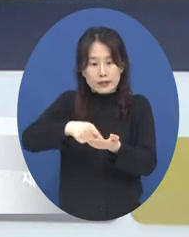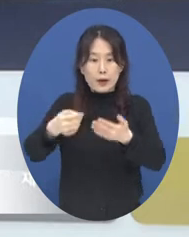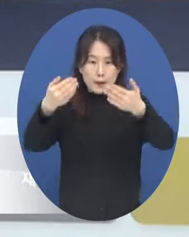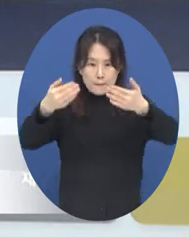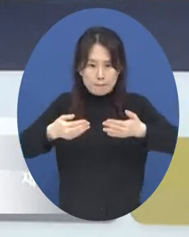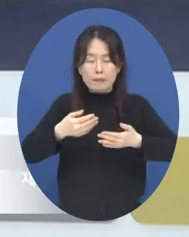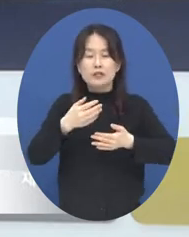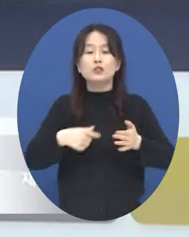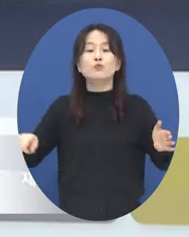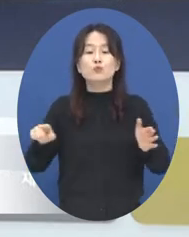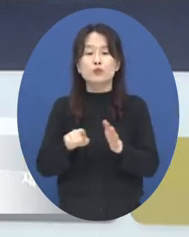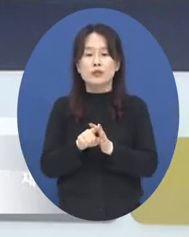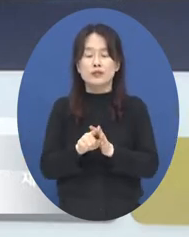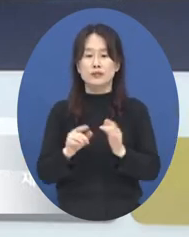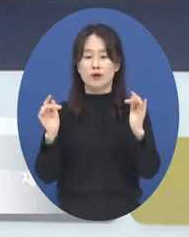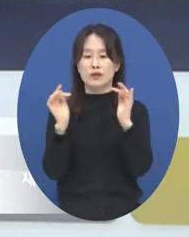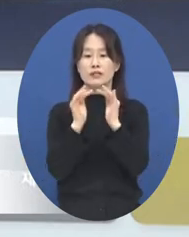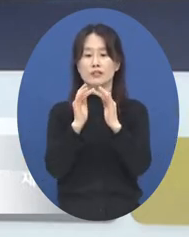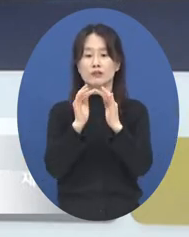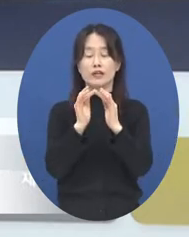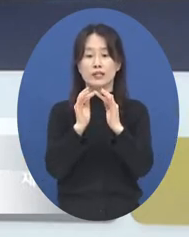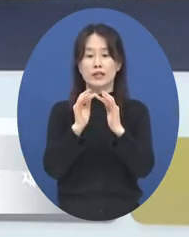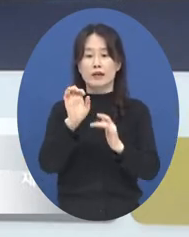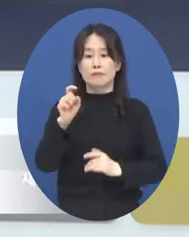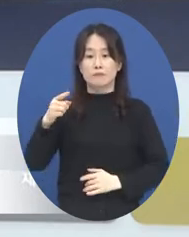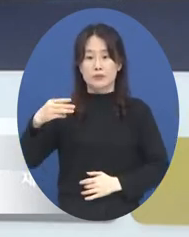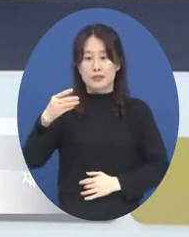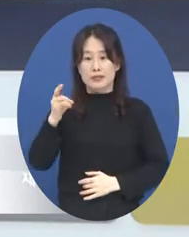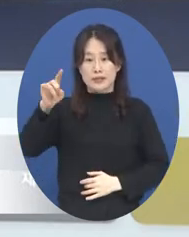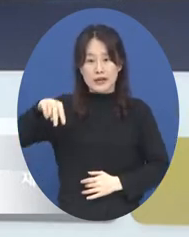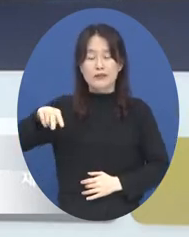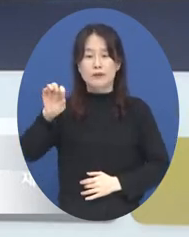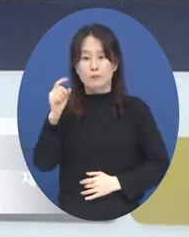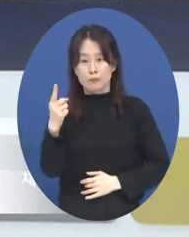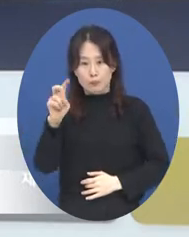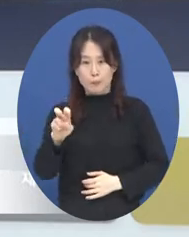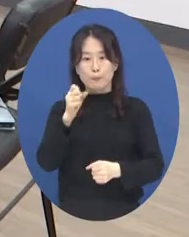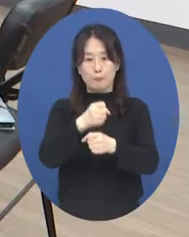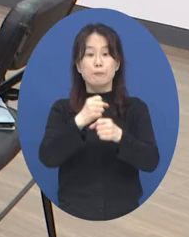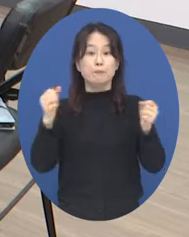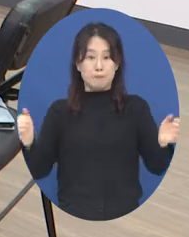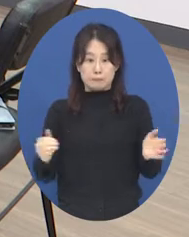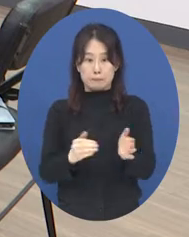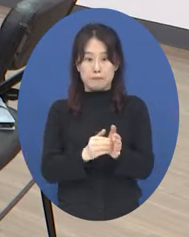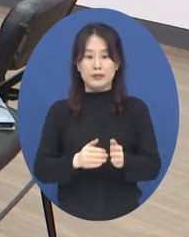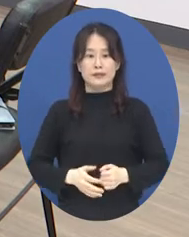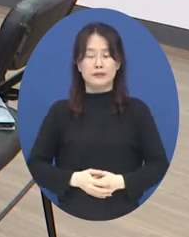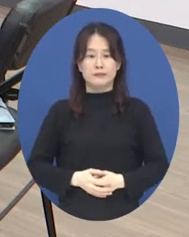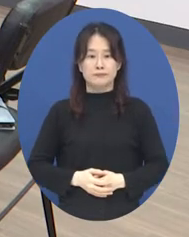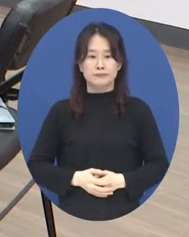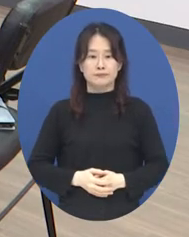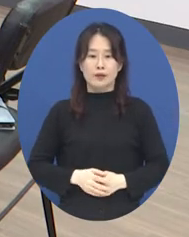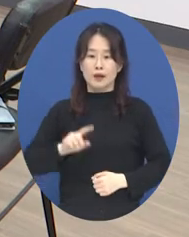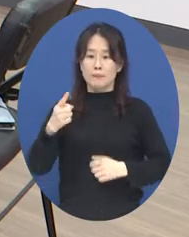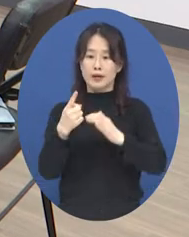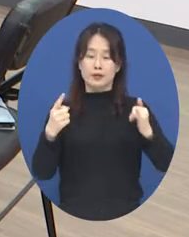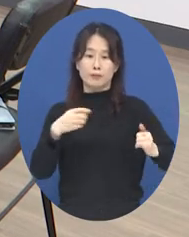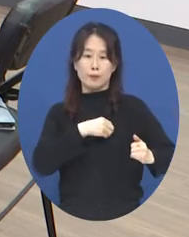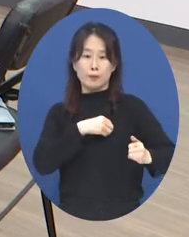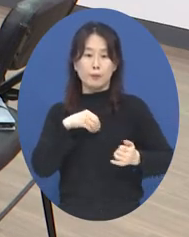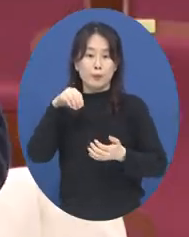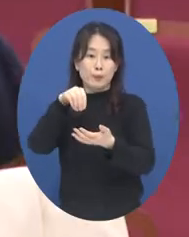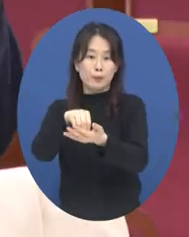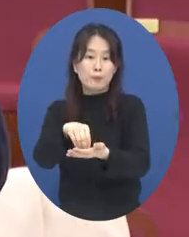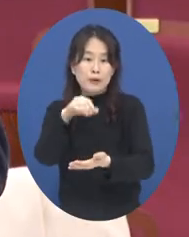동영상 플랫폼이 만들어졌습니다 리포트 함께 보시죠 100여명의 단원이 소속된 이